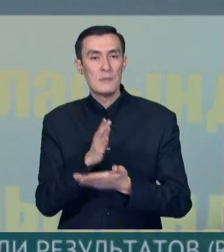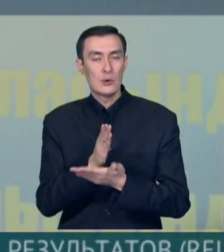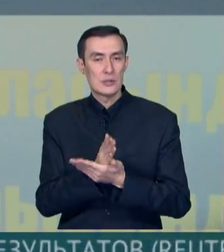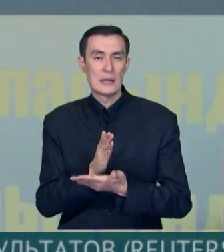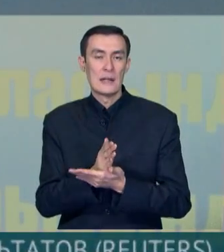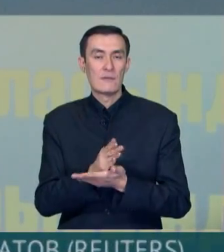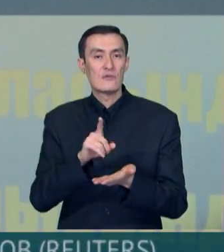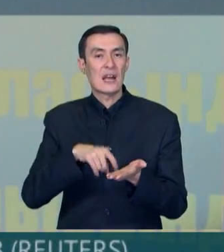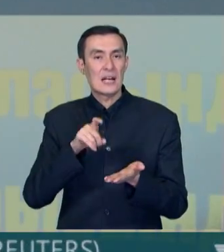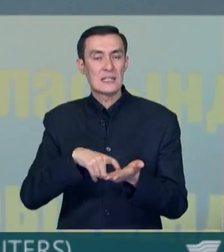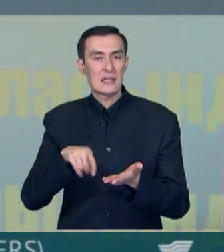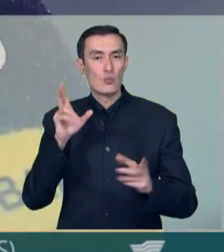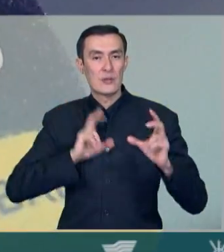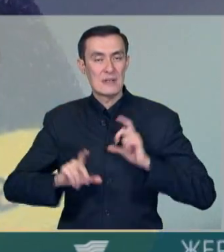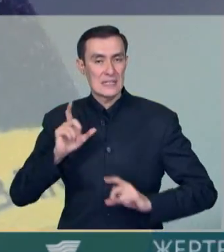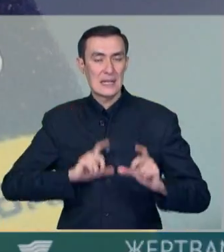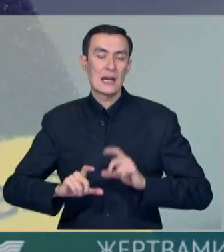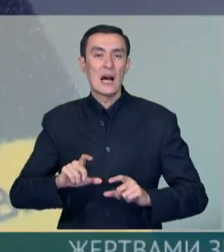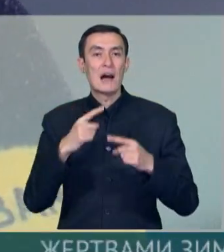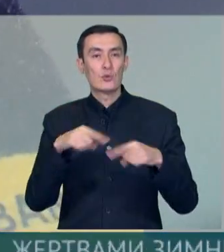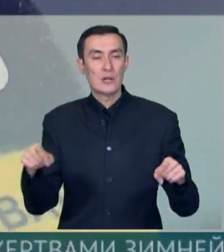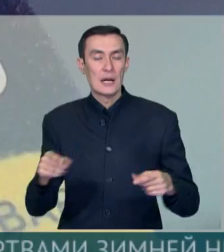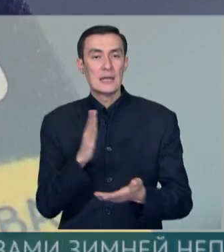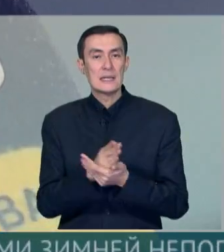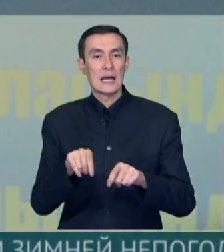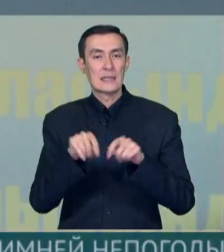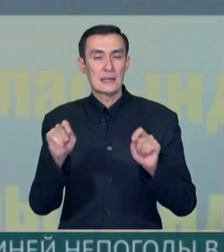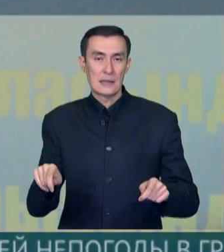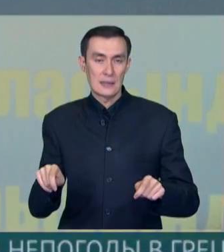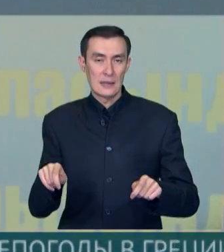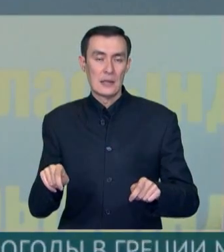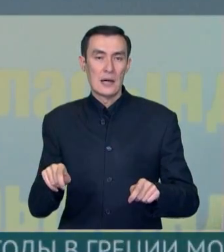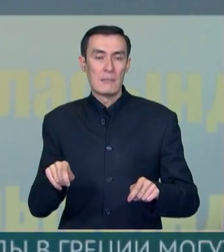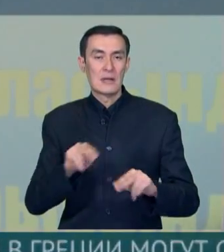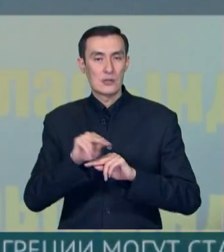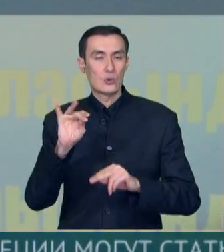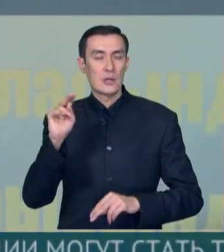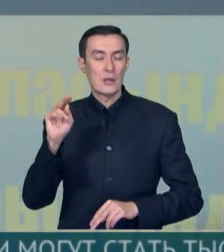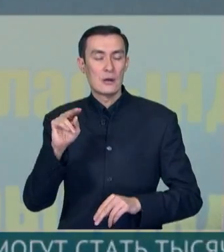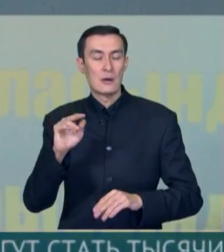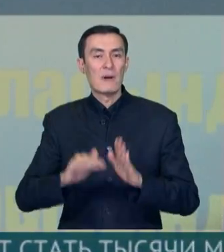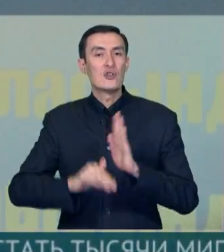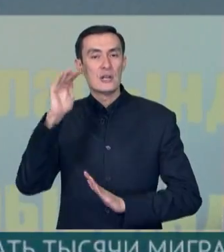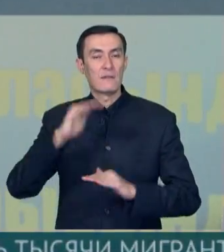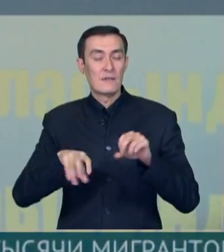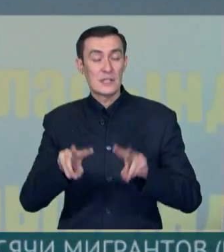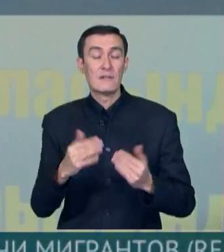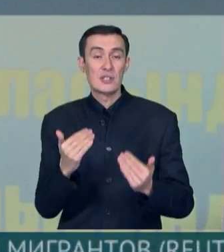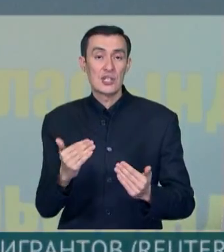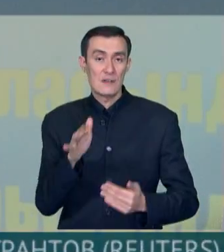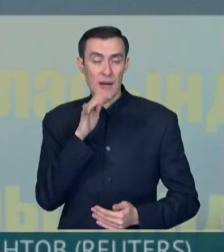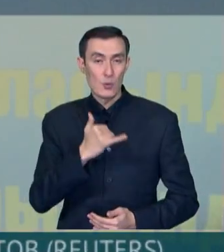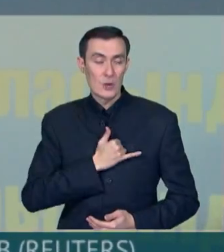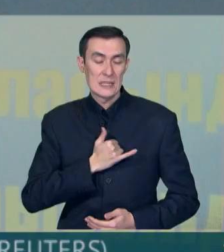в Карагандинском университете, у всех остальных открыты отделы магистратуры и докторантуры. Поэтому в настоящее время у